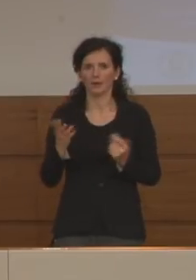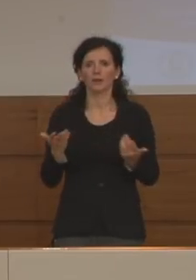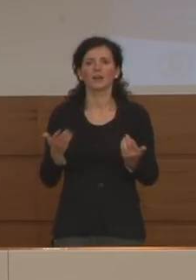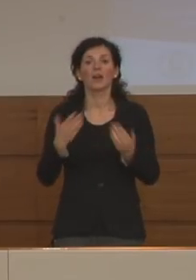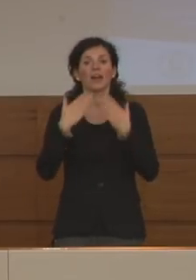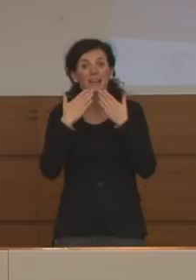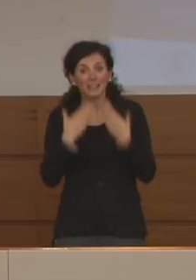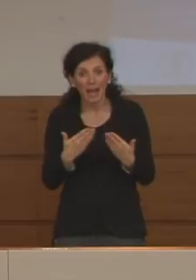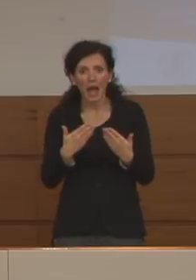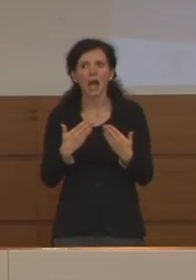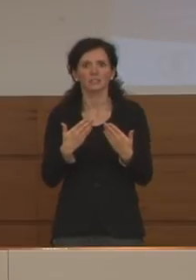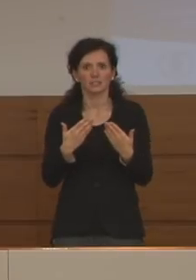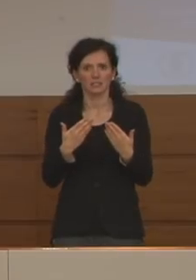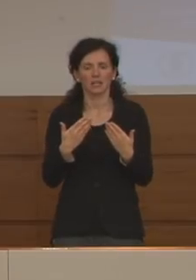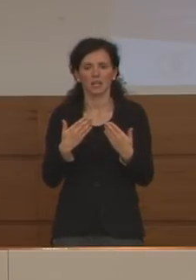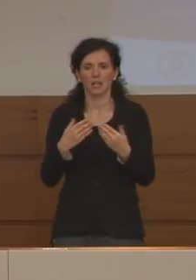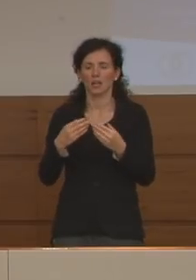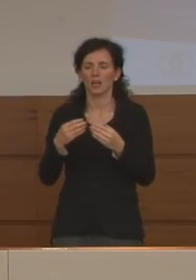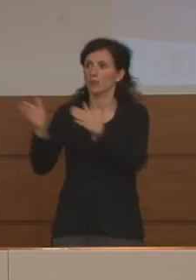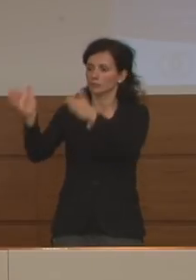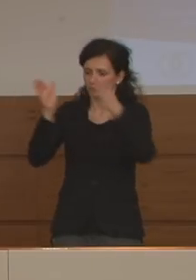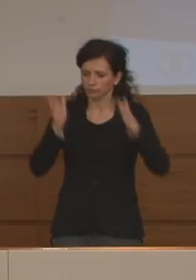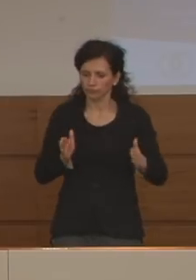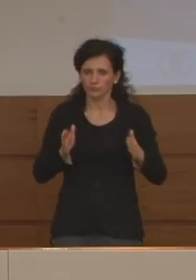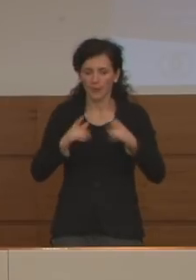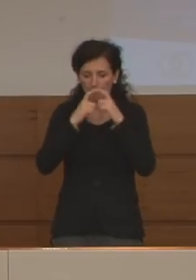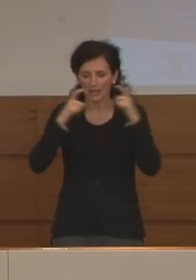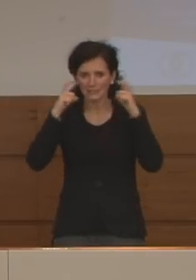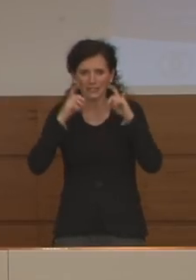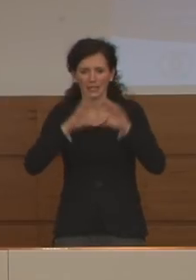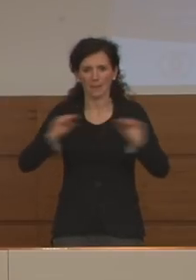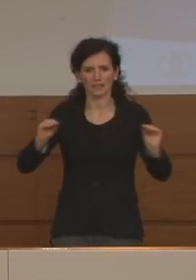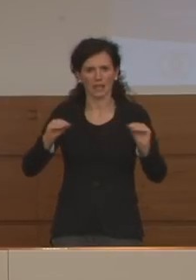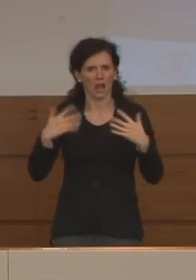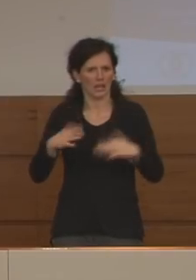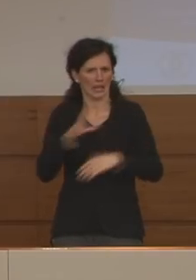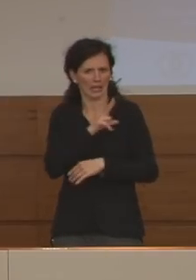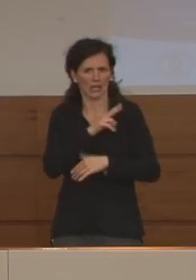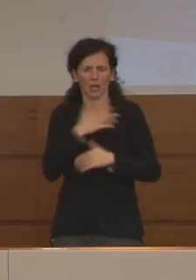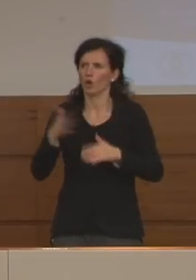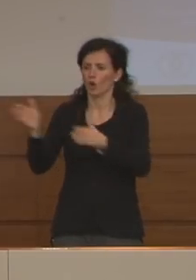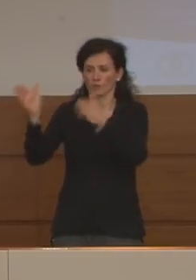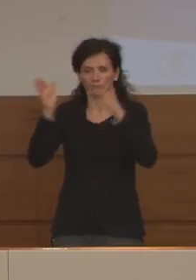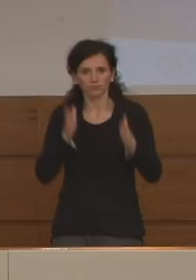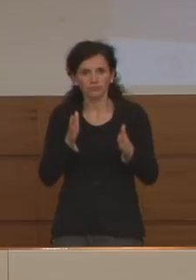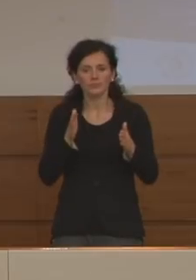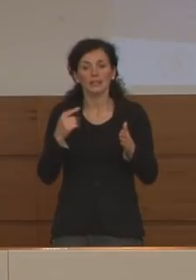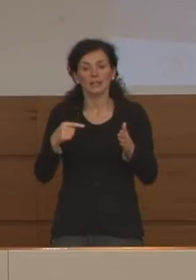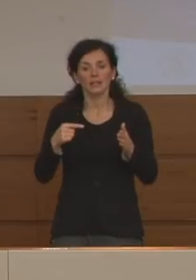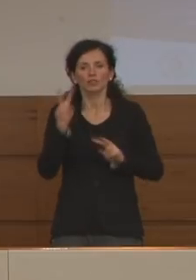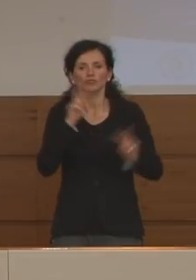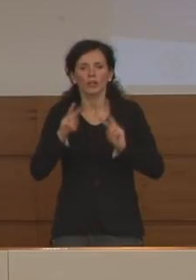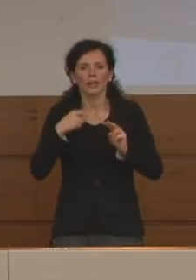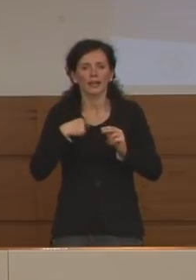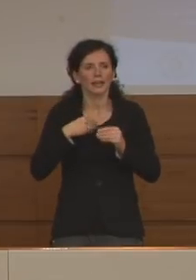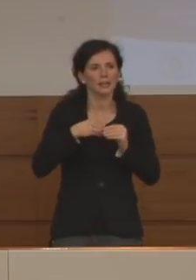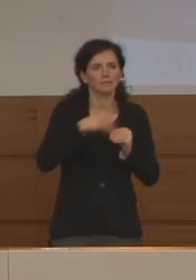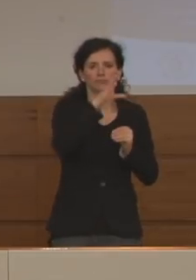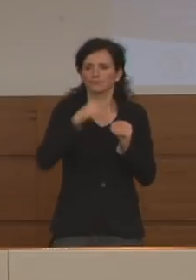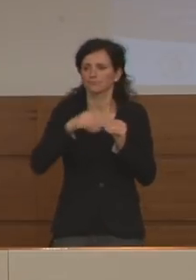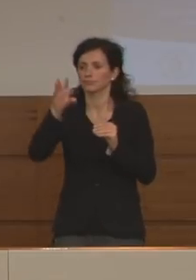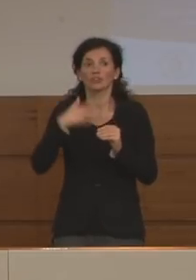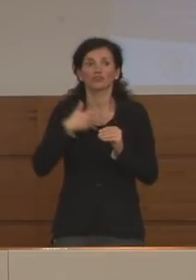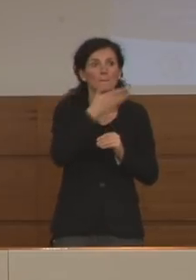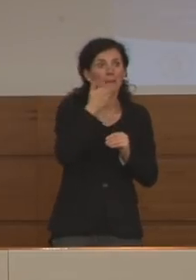arrivi di mascherine di materiali si sta andando a colmare questo gap il gap ancora